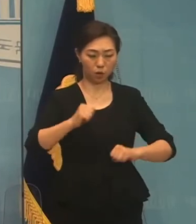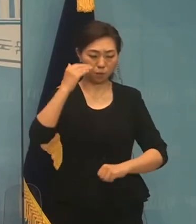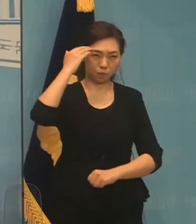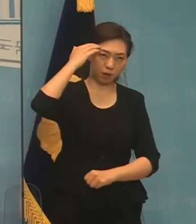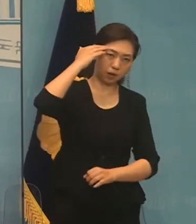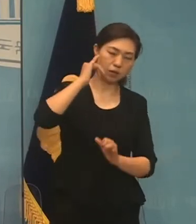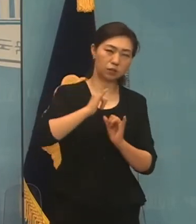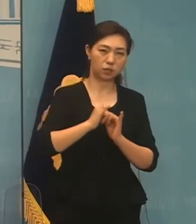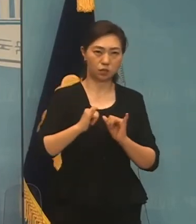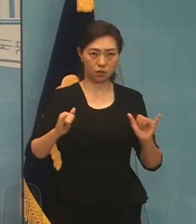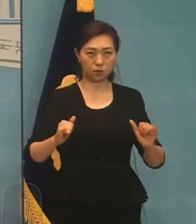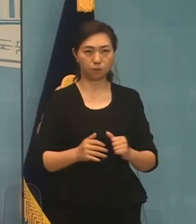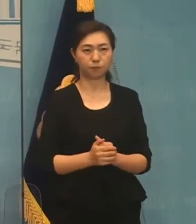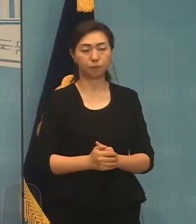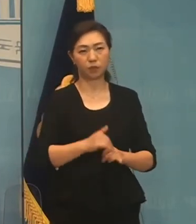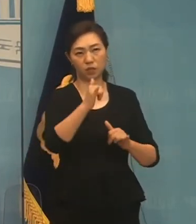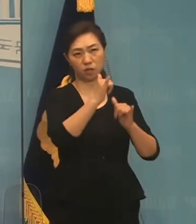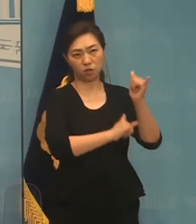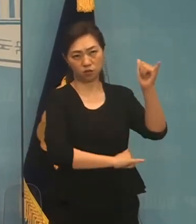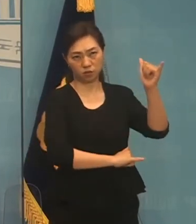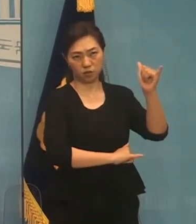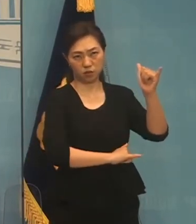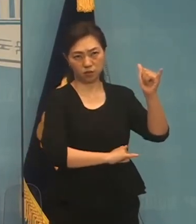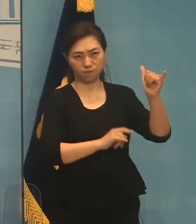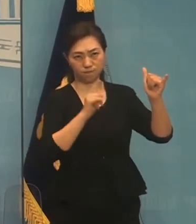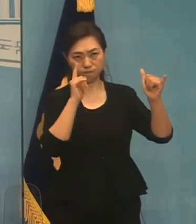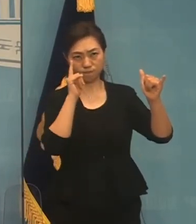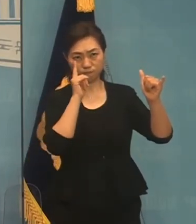역사를 왜곡한 자